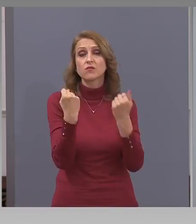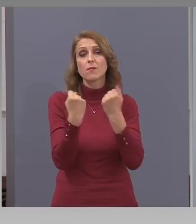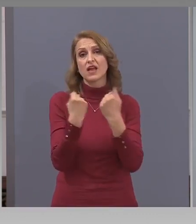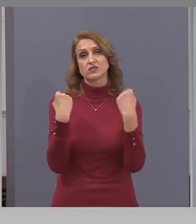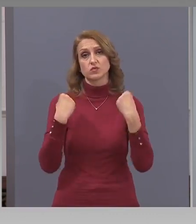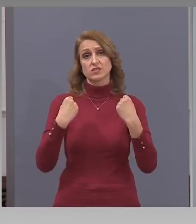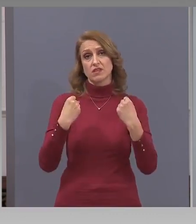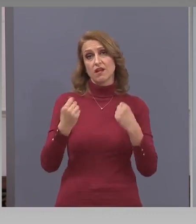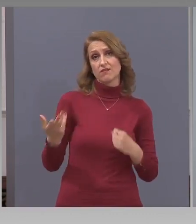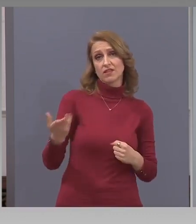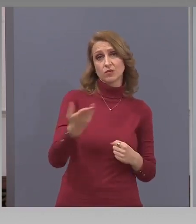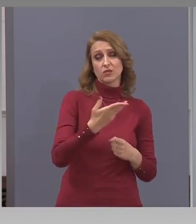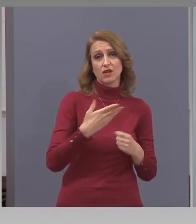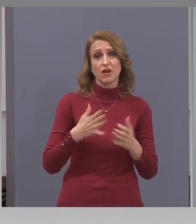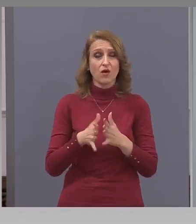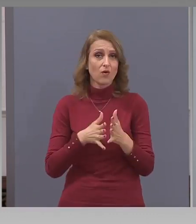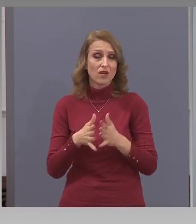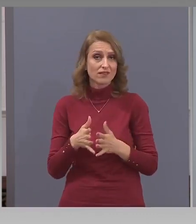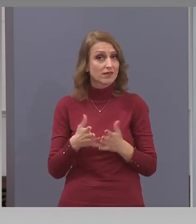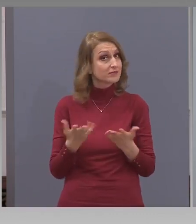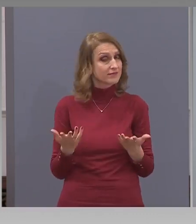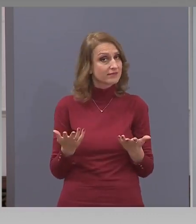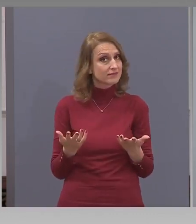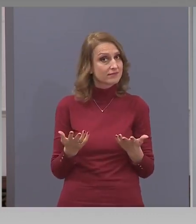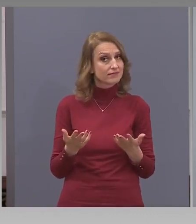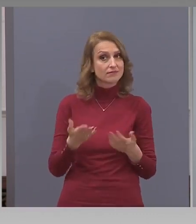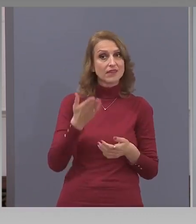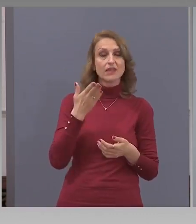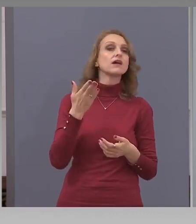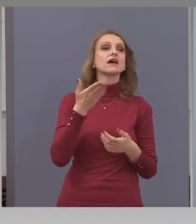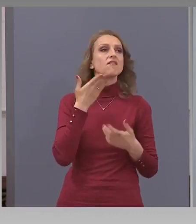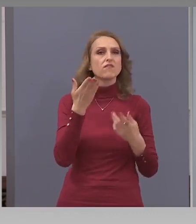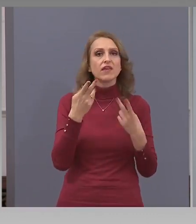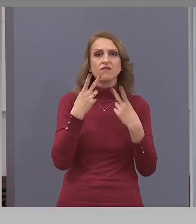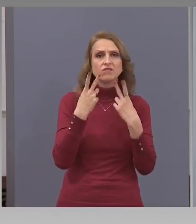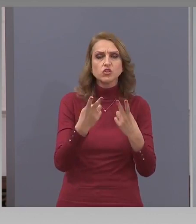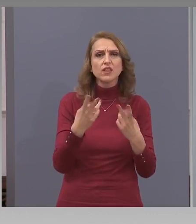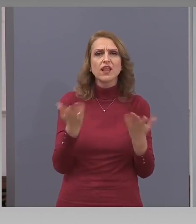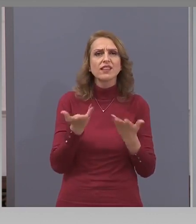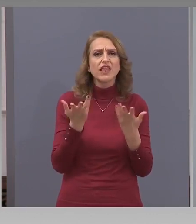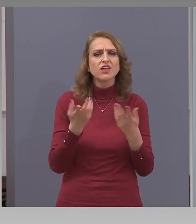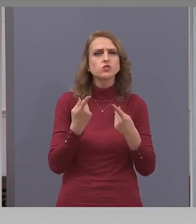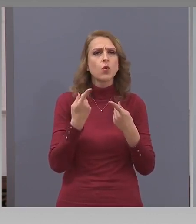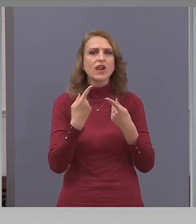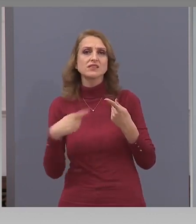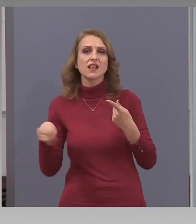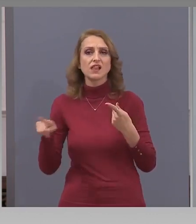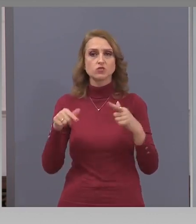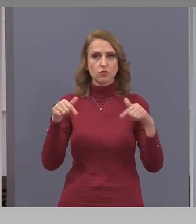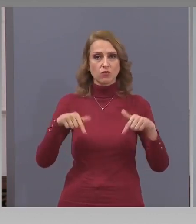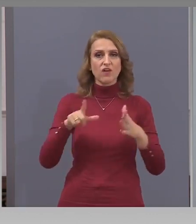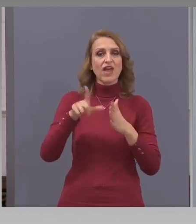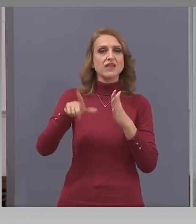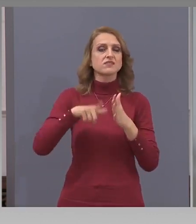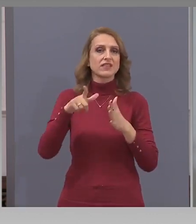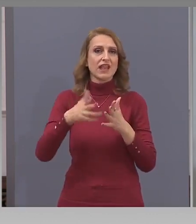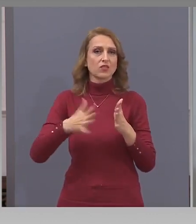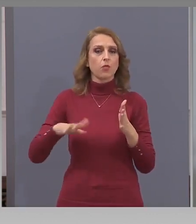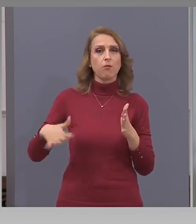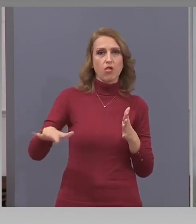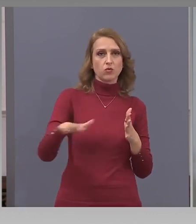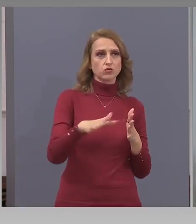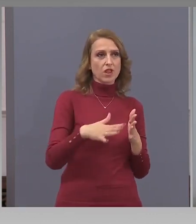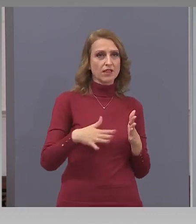хората. Нещо различно вие в това извънредно положение до сега усетили сте. Дори и